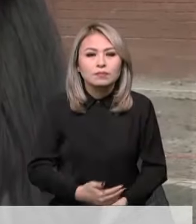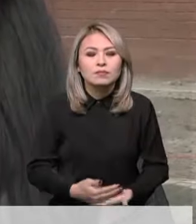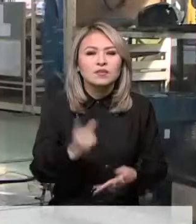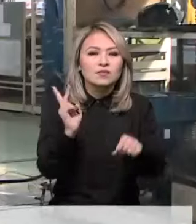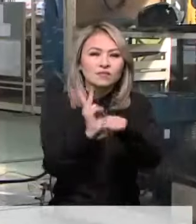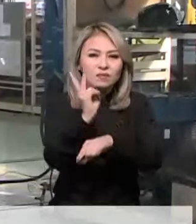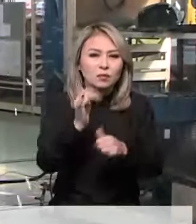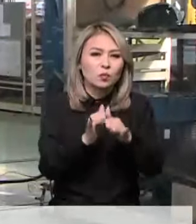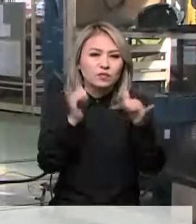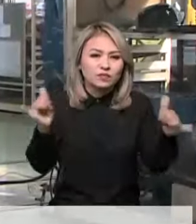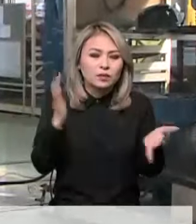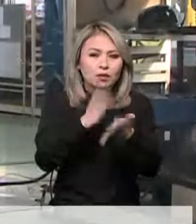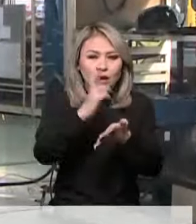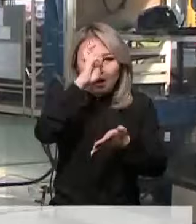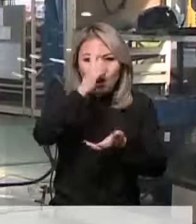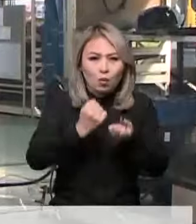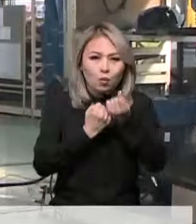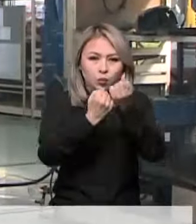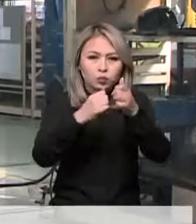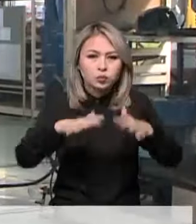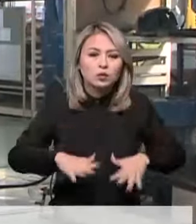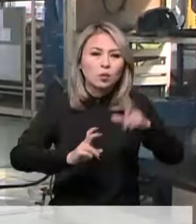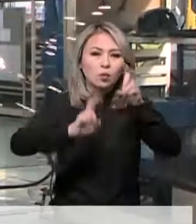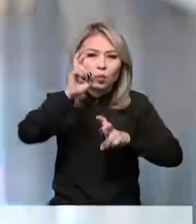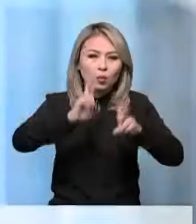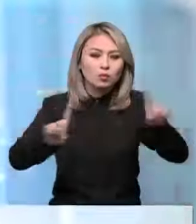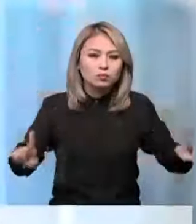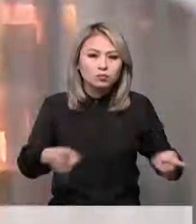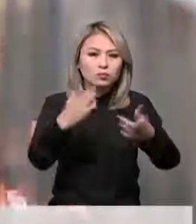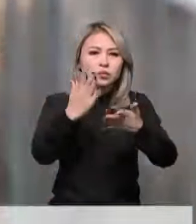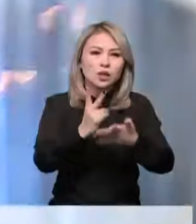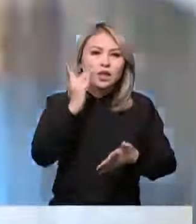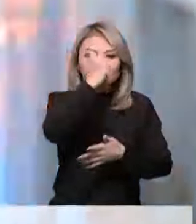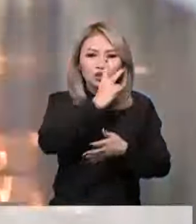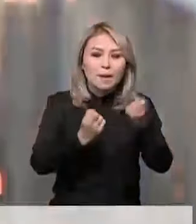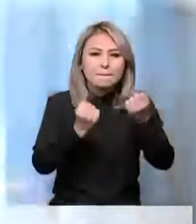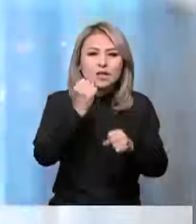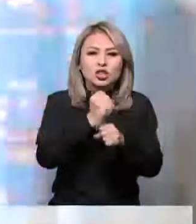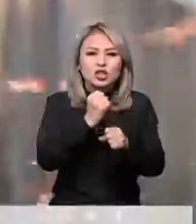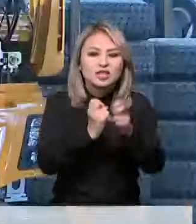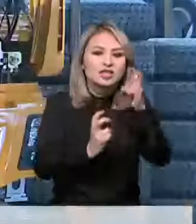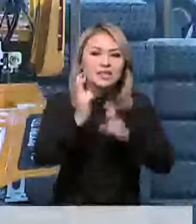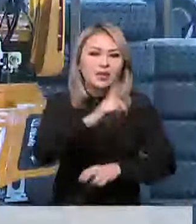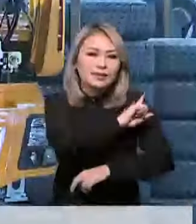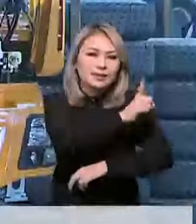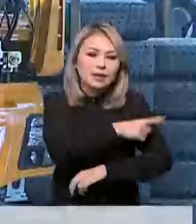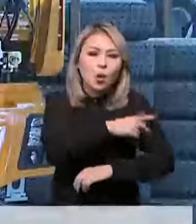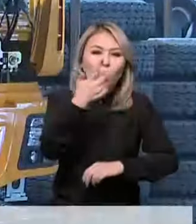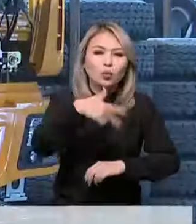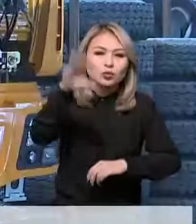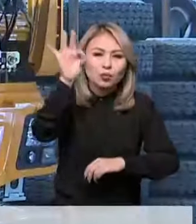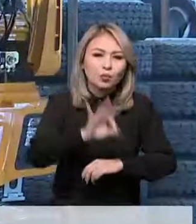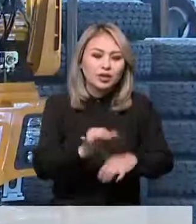Екі есе көп. Мемлекет қолдауы өңірдегі өндіріс саласын ілгерілетті. 2 жылда машина жасау зауытының өндірістік қуаты 30%-ға